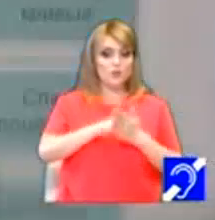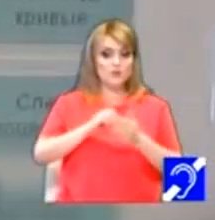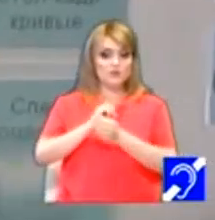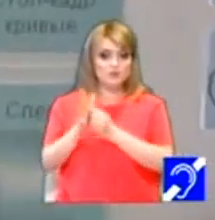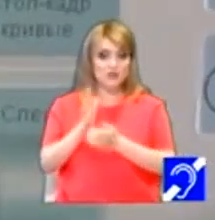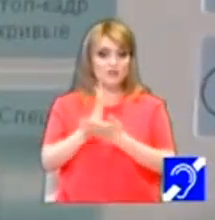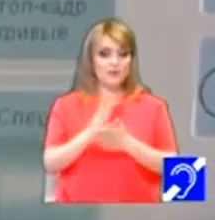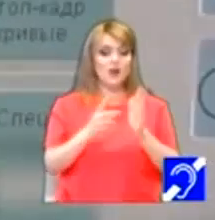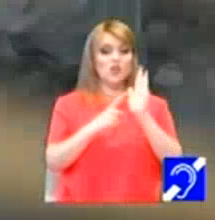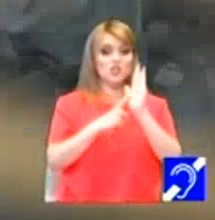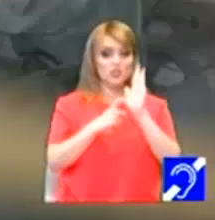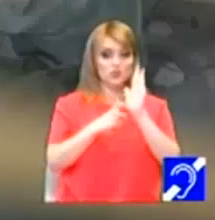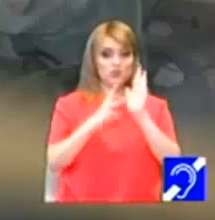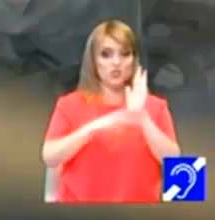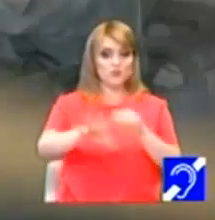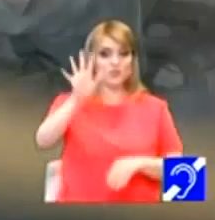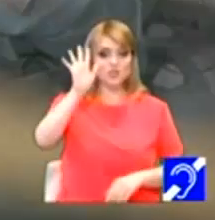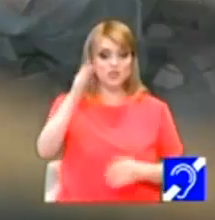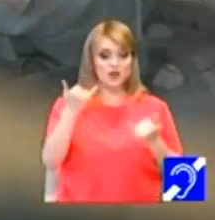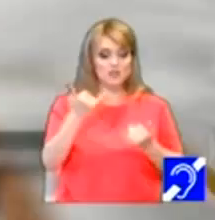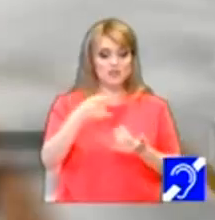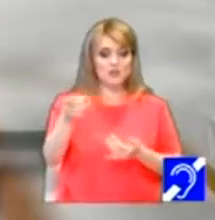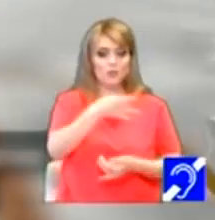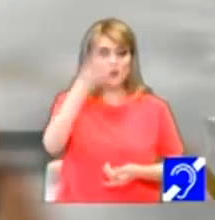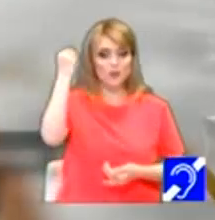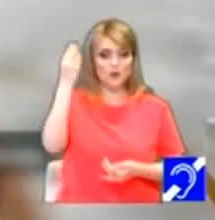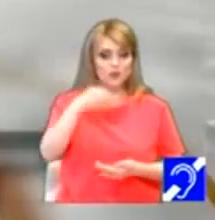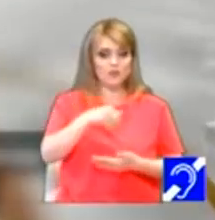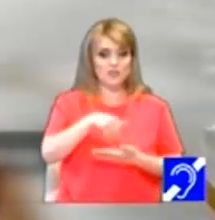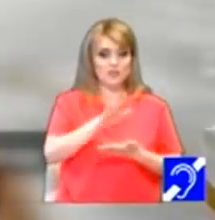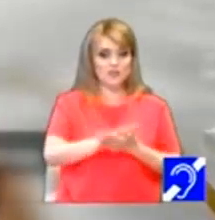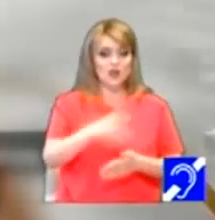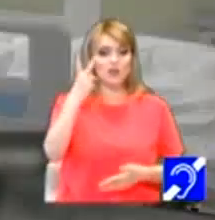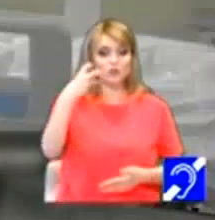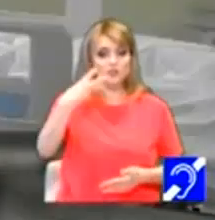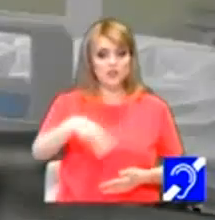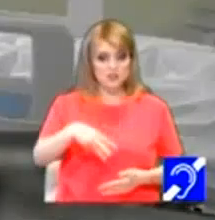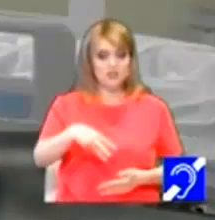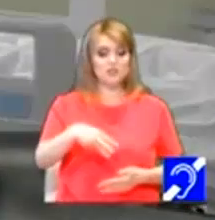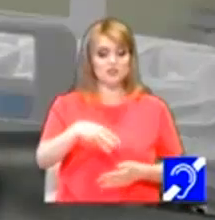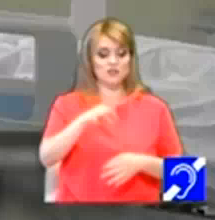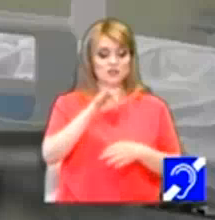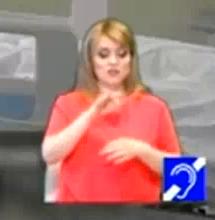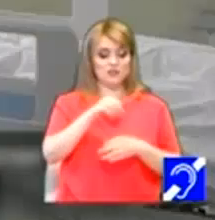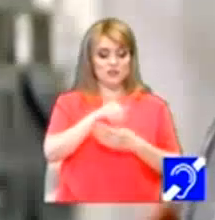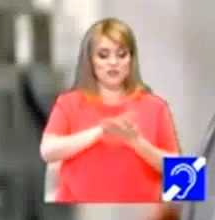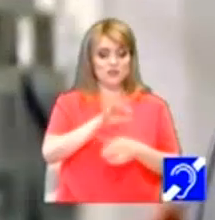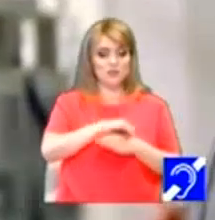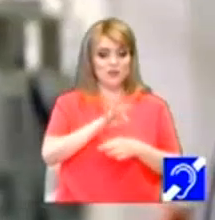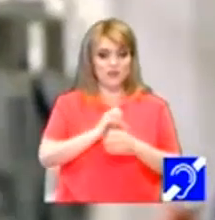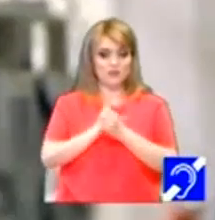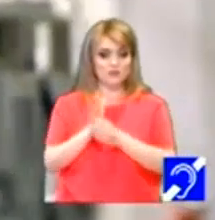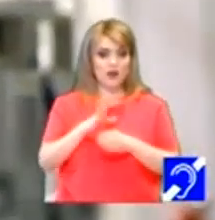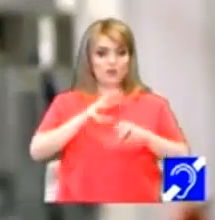la 675. Astăzi, în Republica Moldova, alte 230 de persoane au fost diagnosticate cu noul coronavirus,